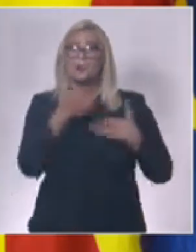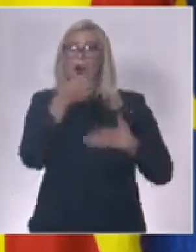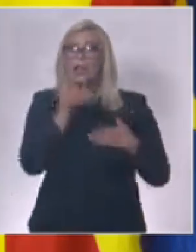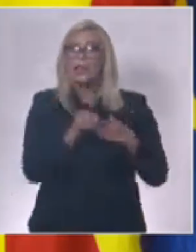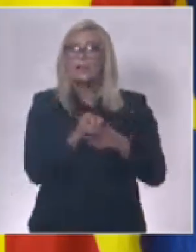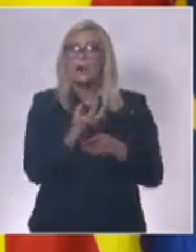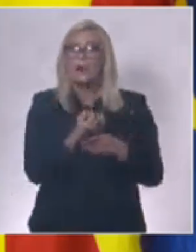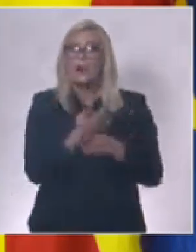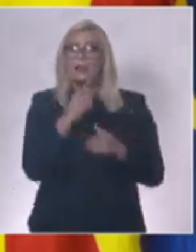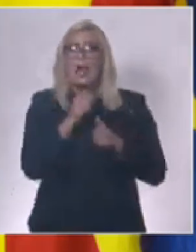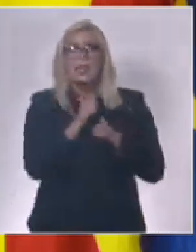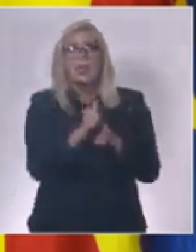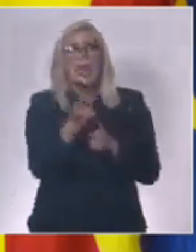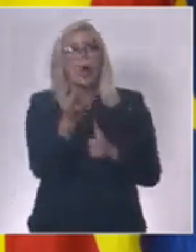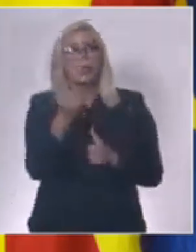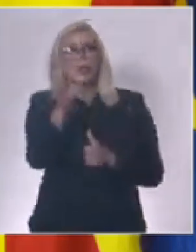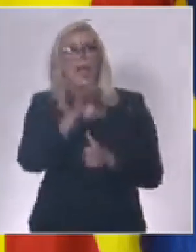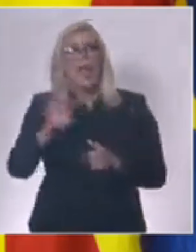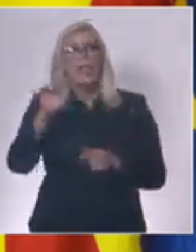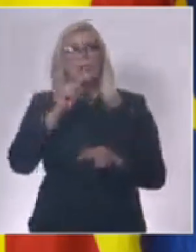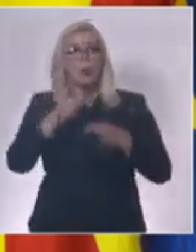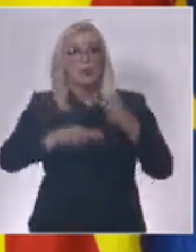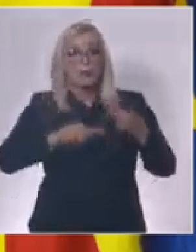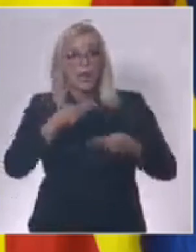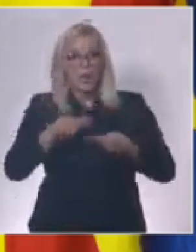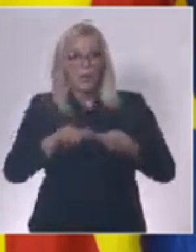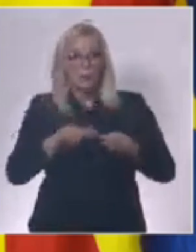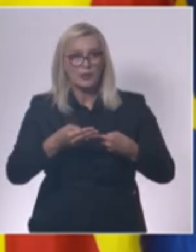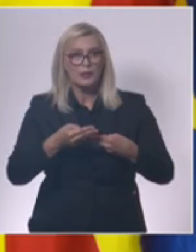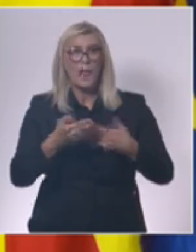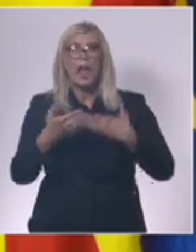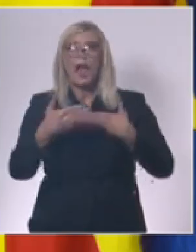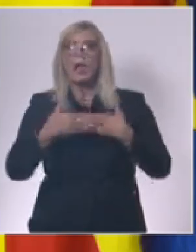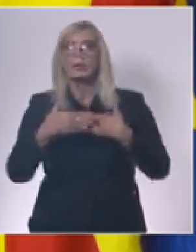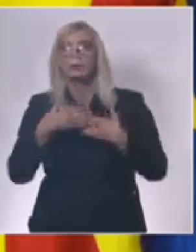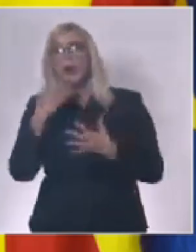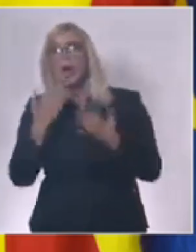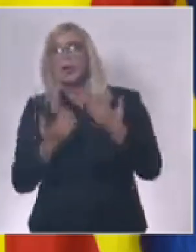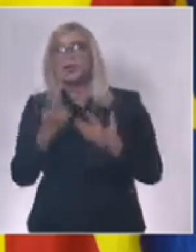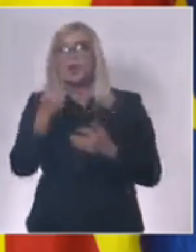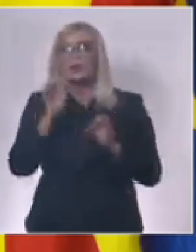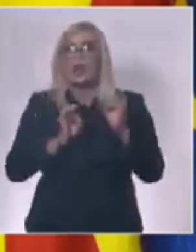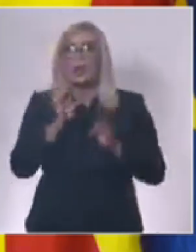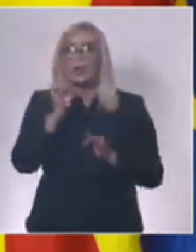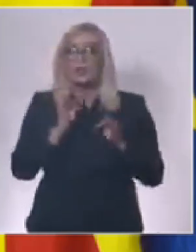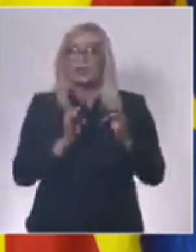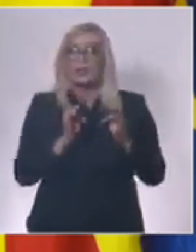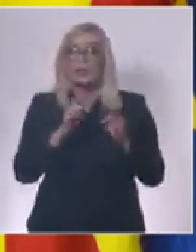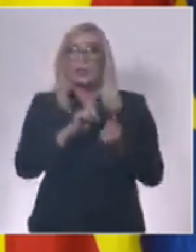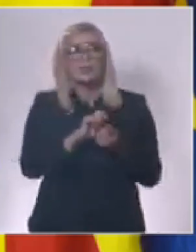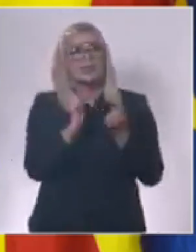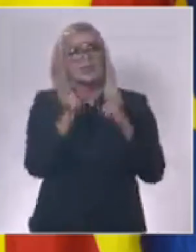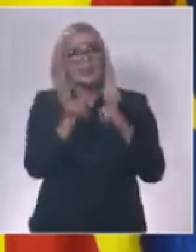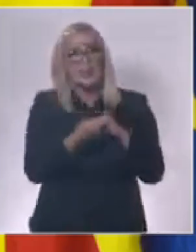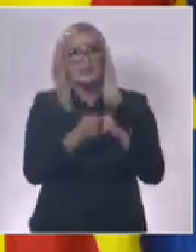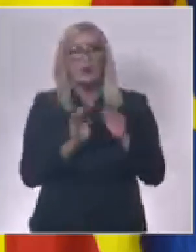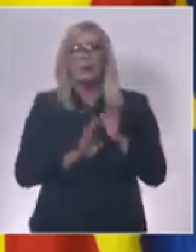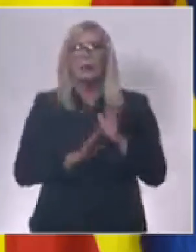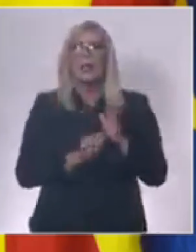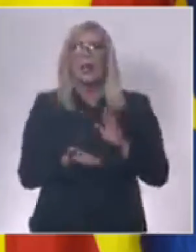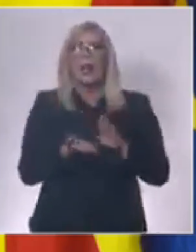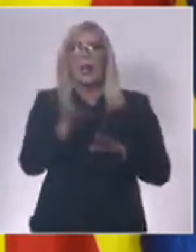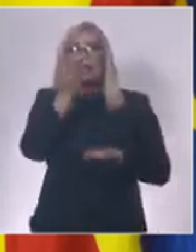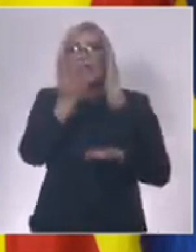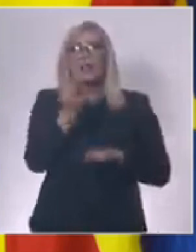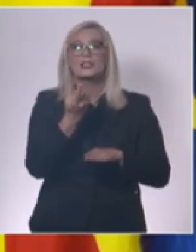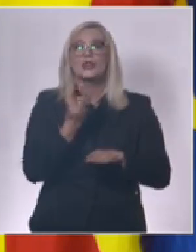информацијата проследена од Европската комисија, според формулата од регулативата за инструментот за реформи и раст, усвоена од страна